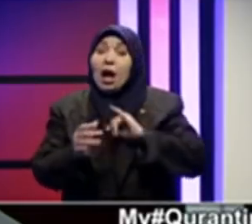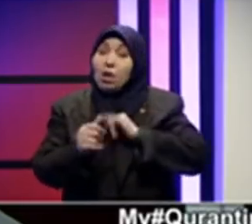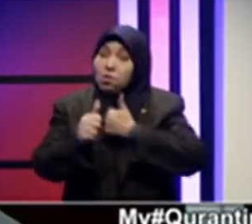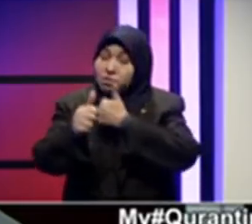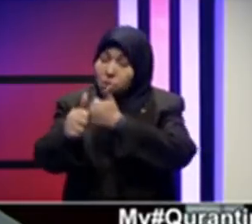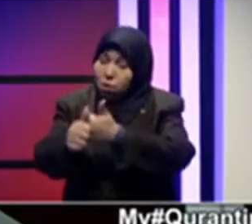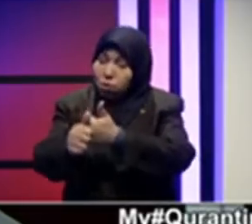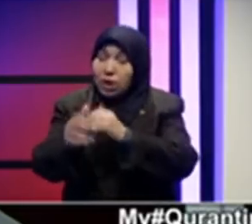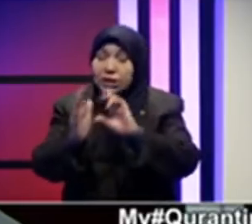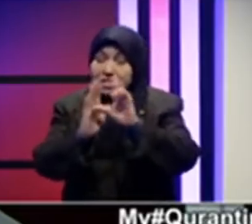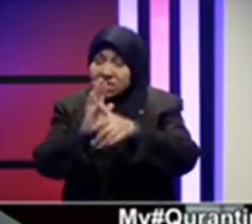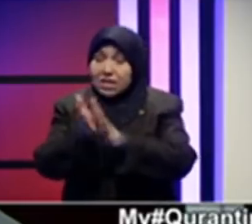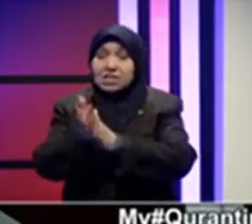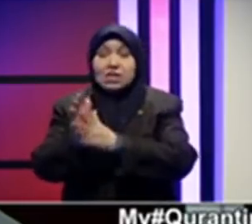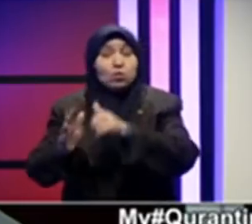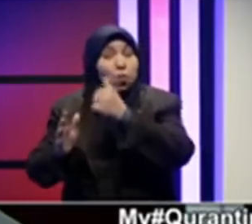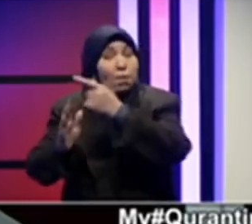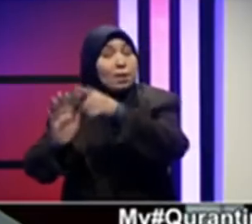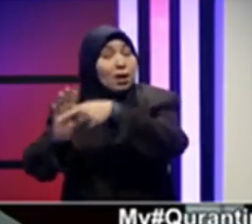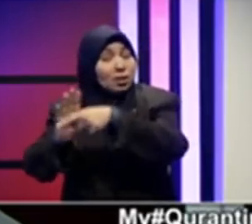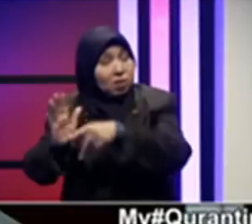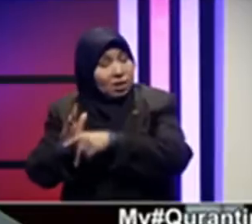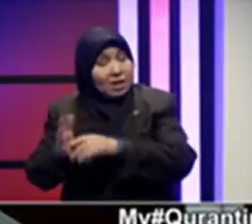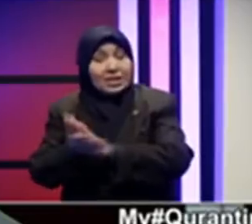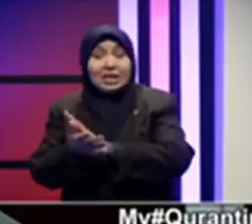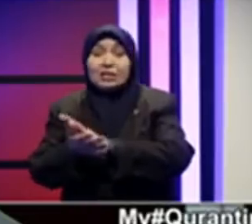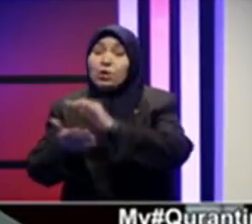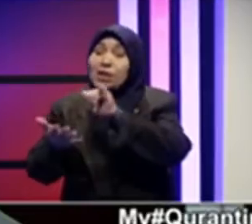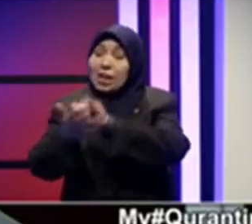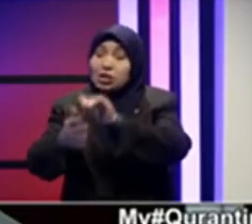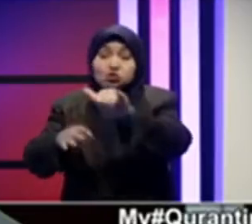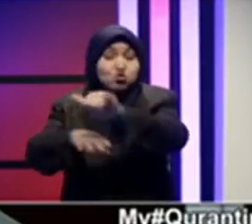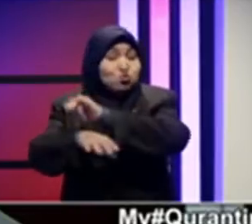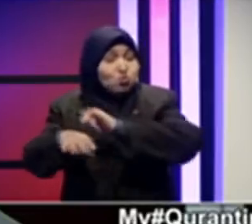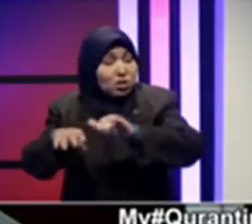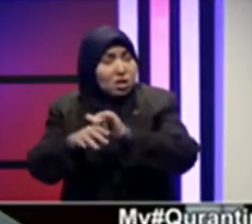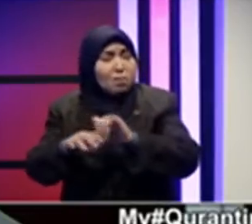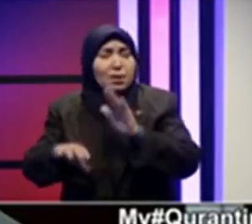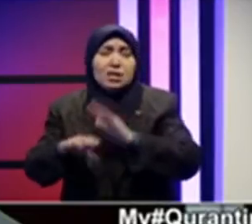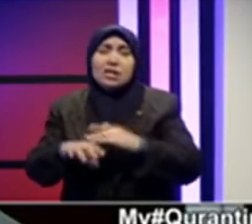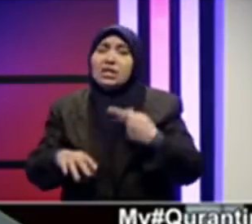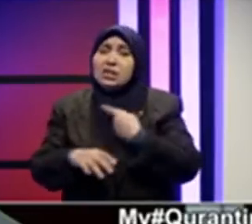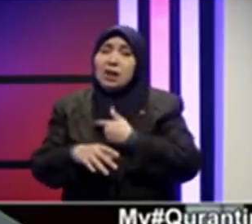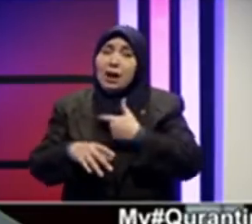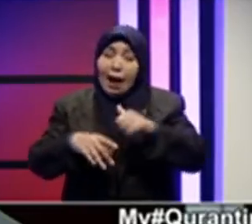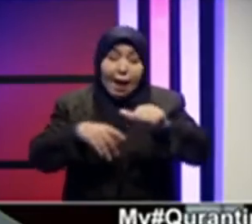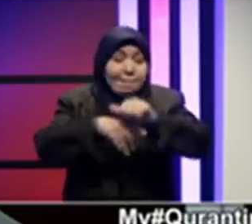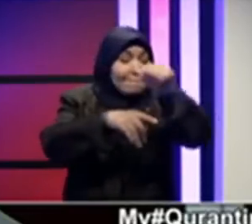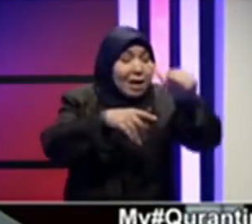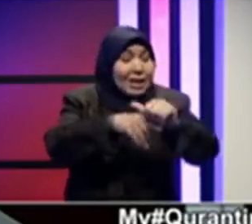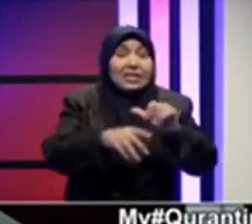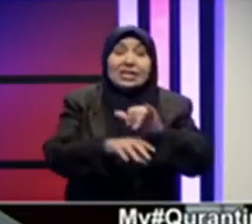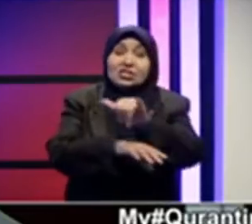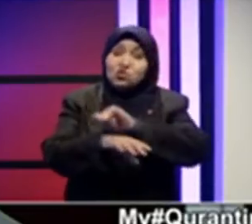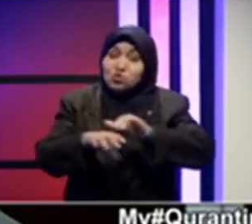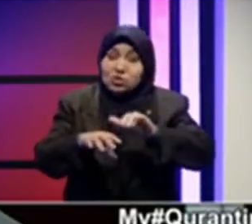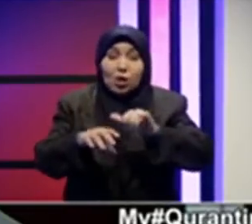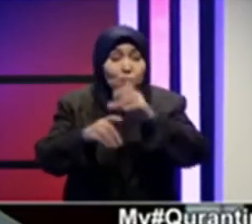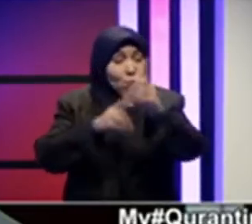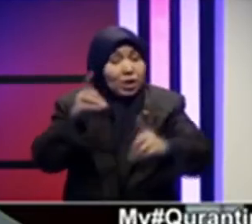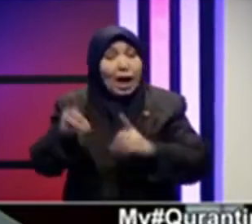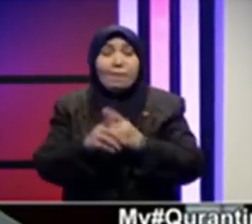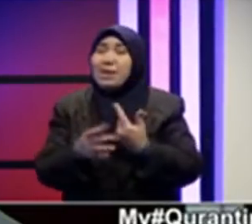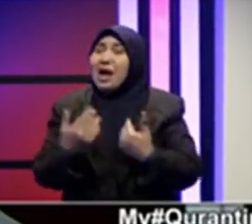udkhulul jannah, itulah puncak kepada nikmat kita beramal di atas dunia ini. Apa yang berada di dalam